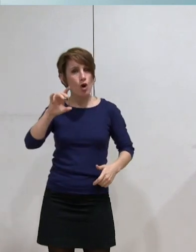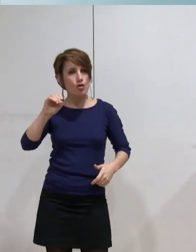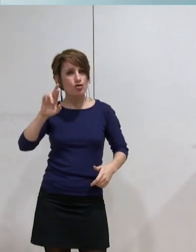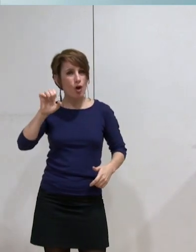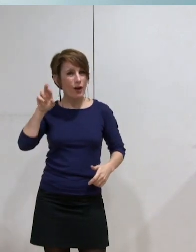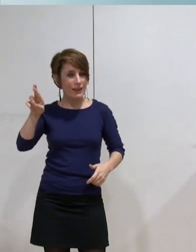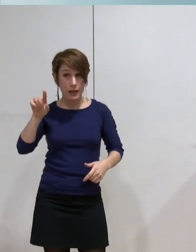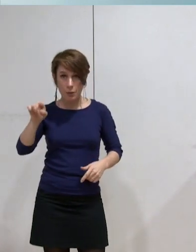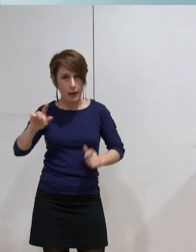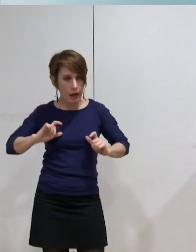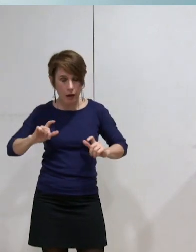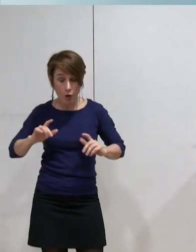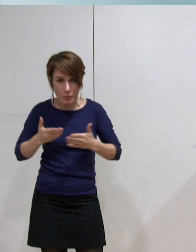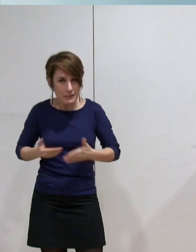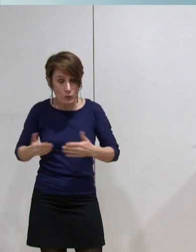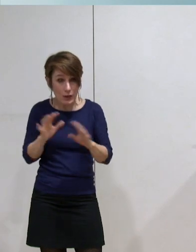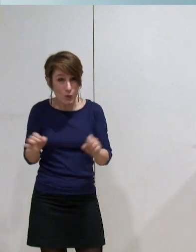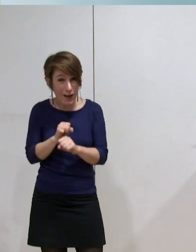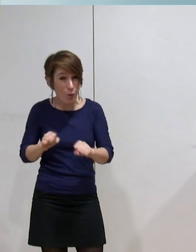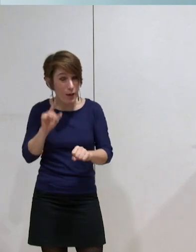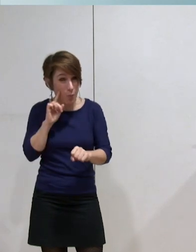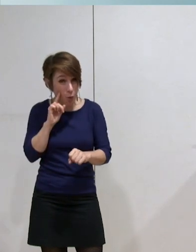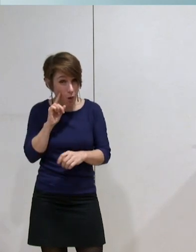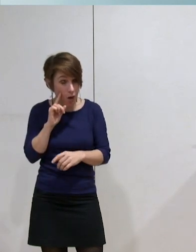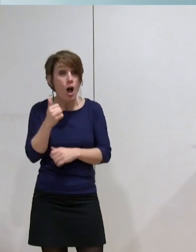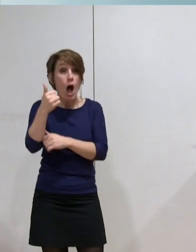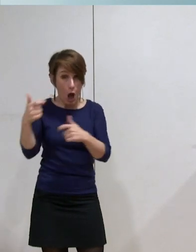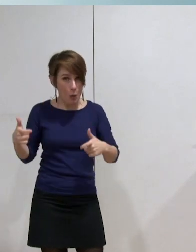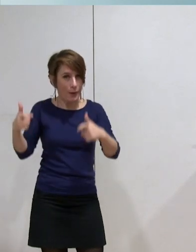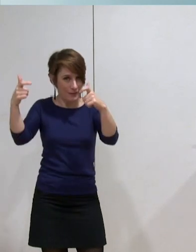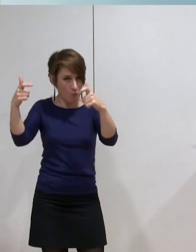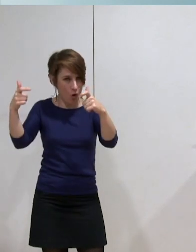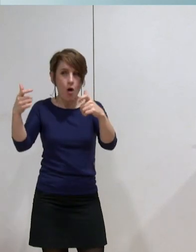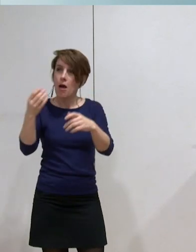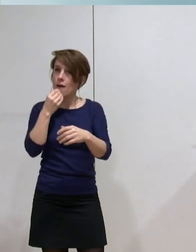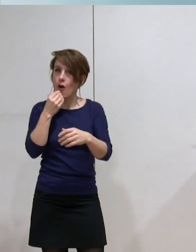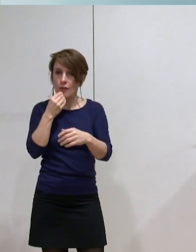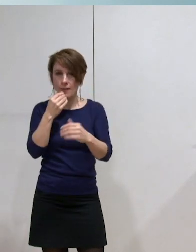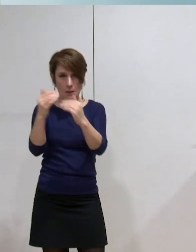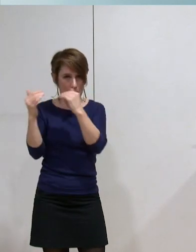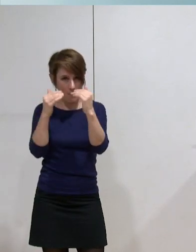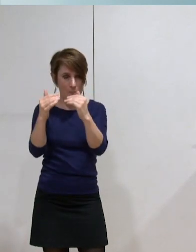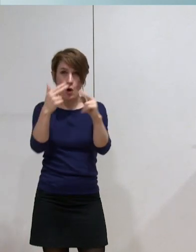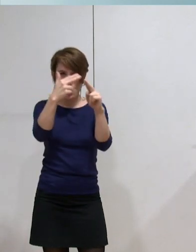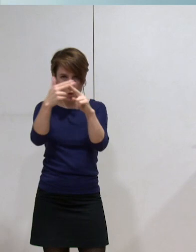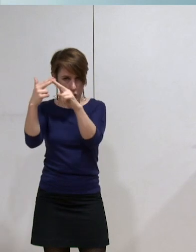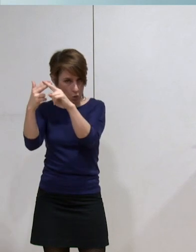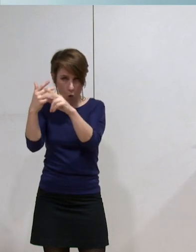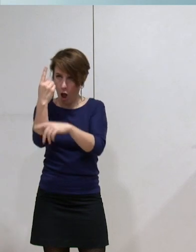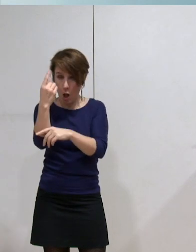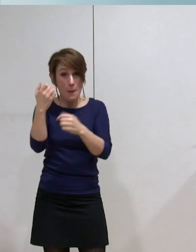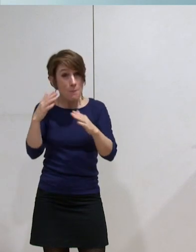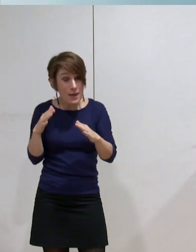devrait plutôt parler des écoles chuier il y a un seul bâtiment une qutine commune le même nom et pourtant deux directeurs deux cartes